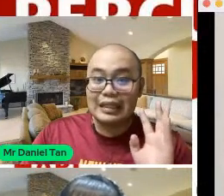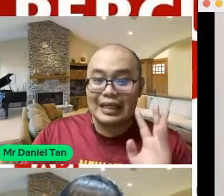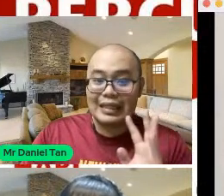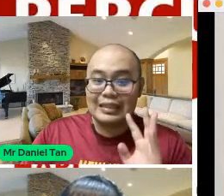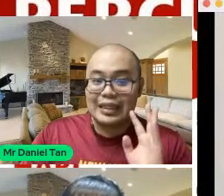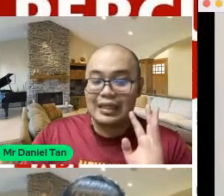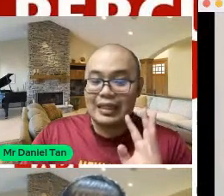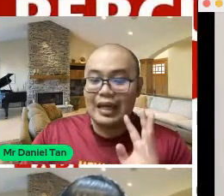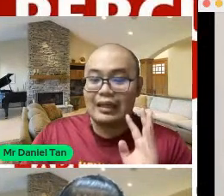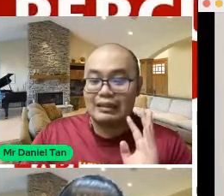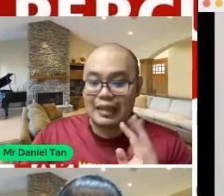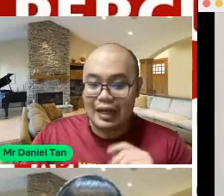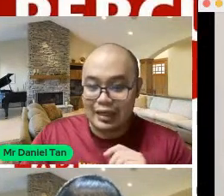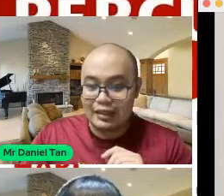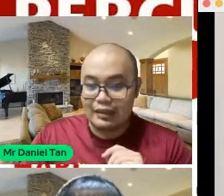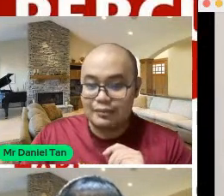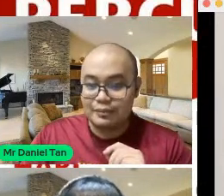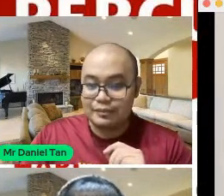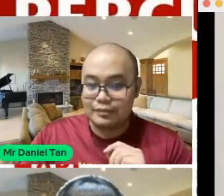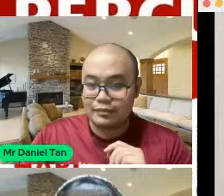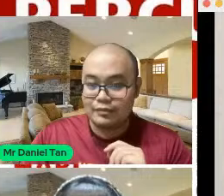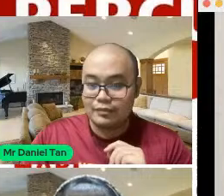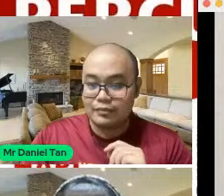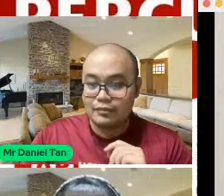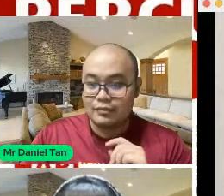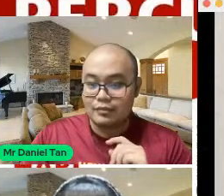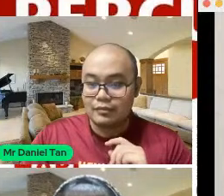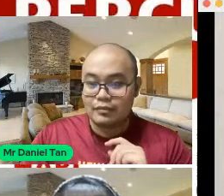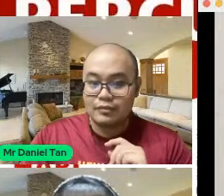kisah gajah yang taat